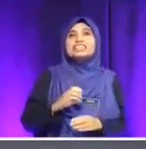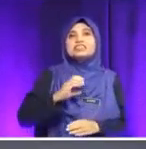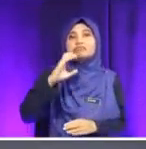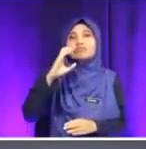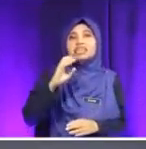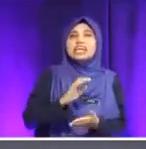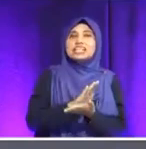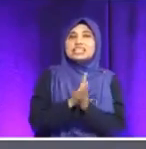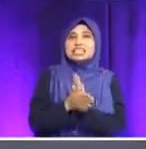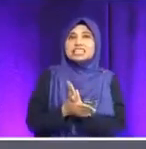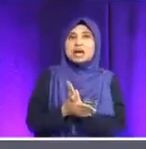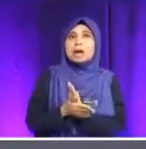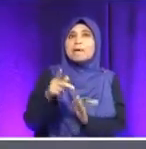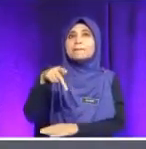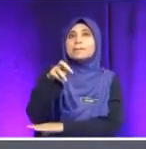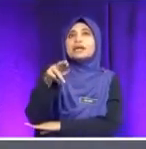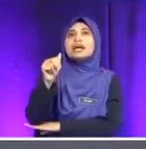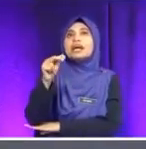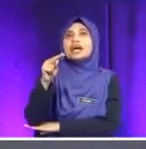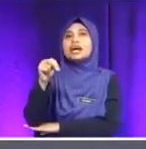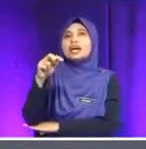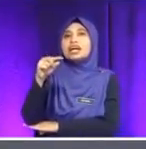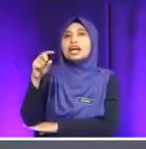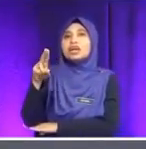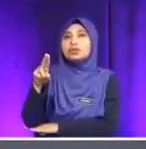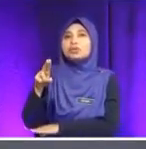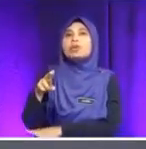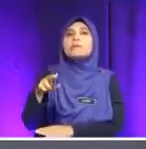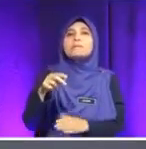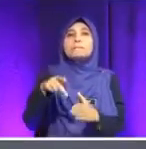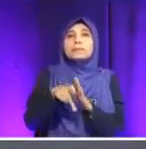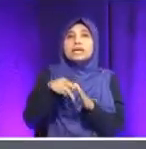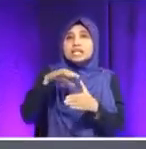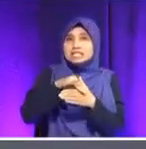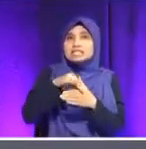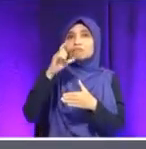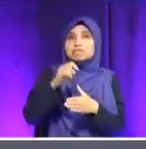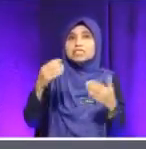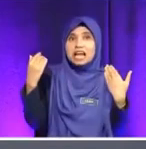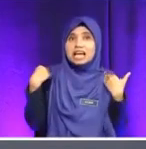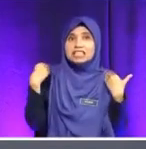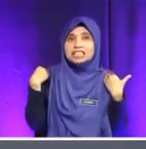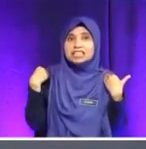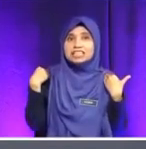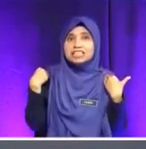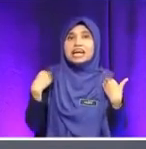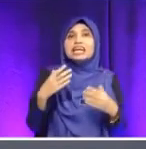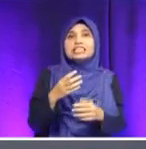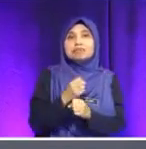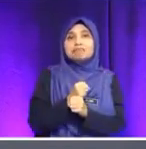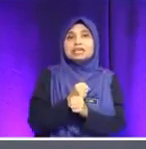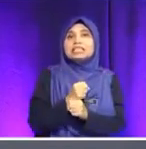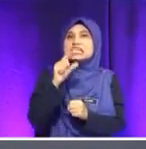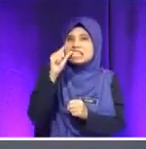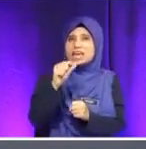pula. Sepatutnya peranggu perisa tetap berada di tengah. Oh, kena ada tengah lah. Kira-kira cikgu 100 tu dapat lah 90 kot. Boleh dapat 90.